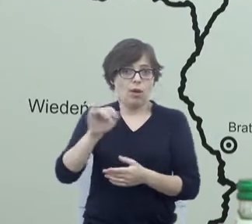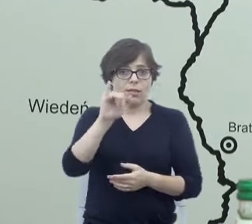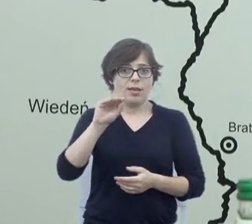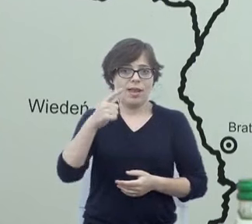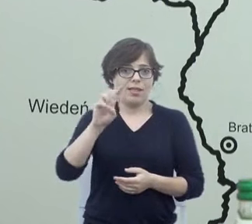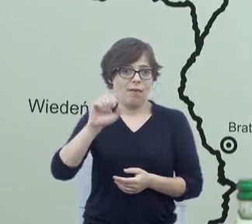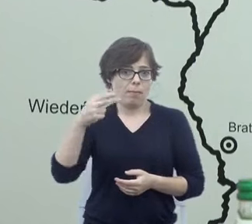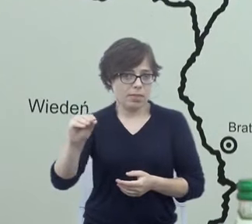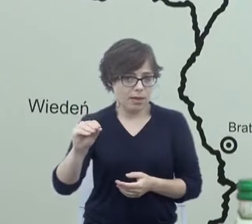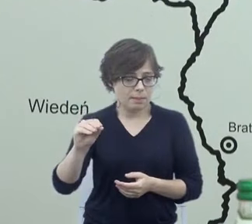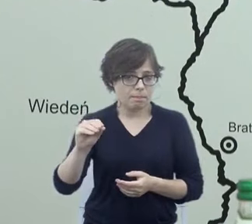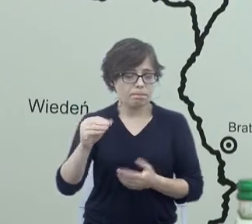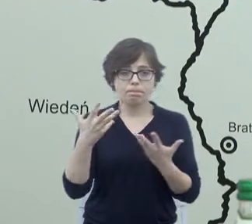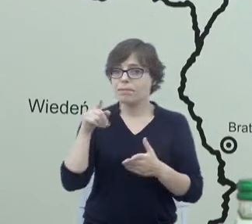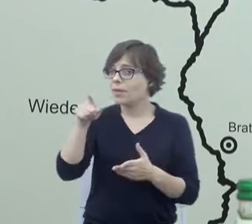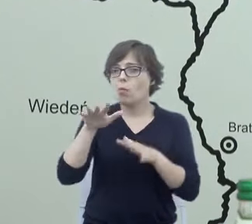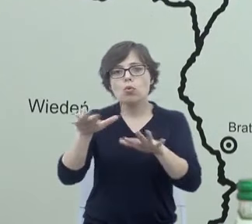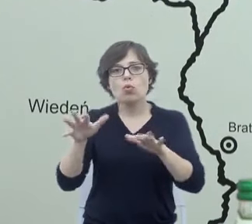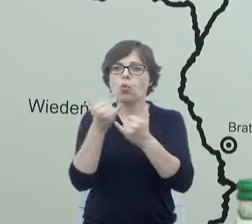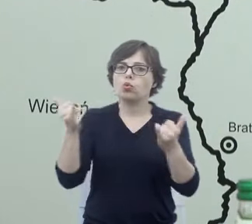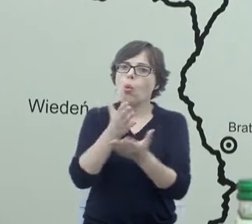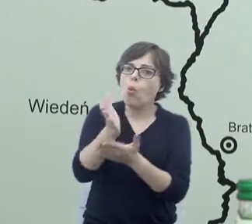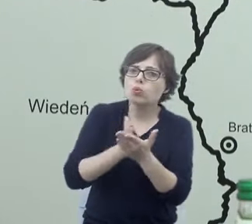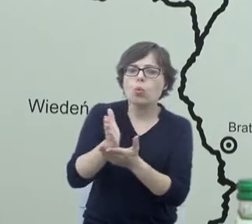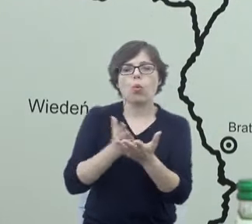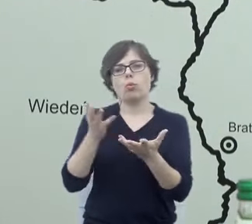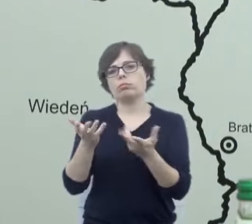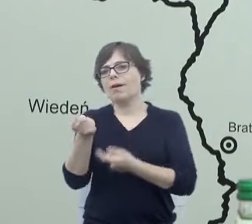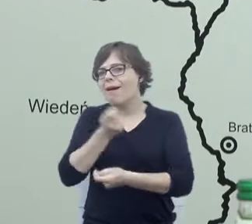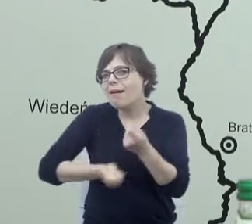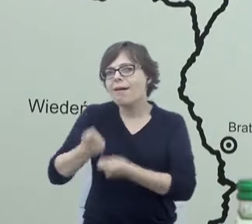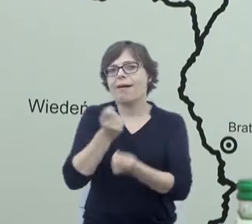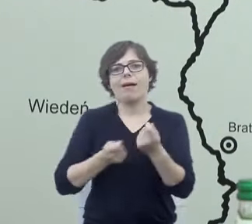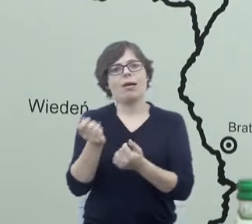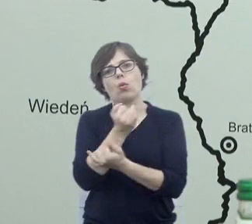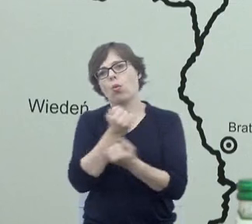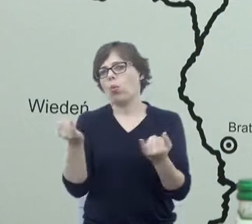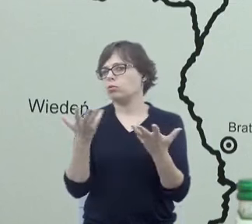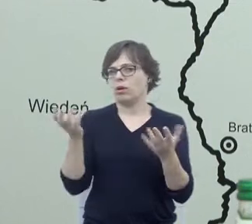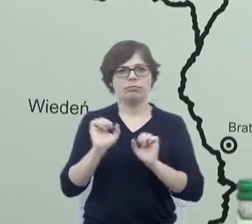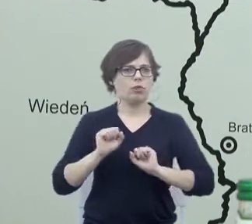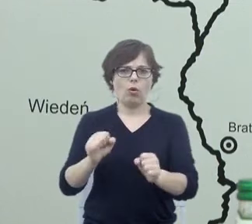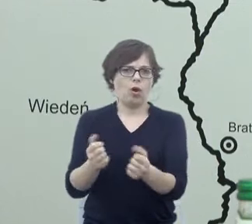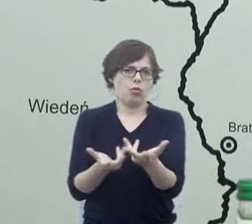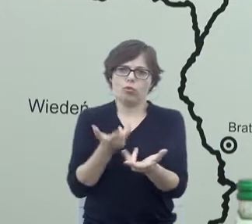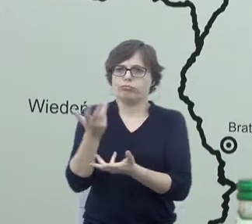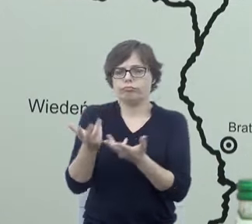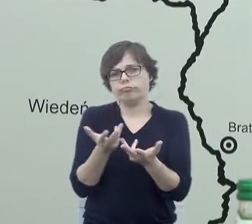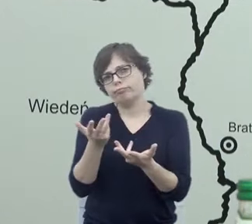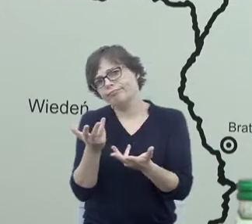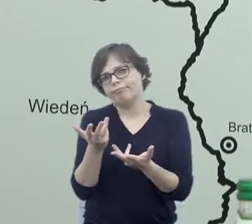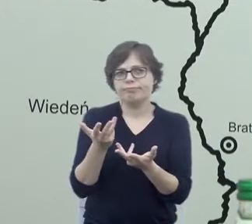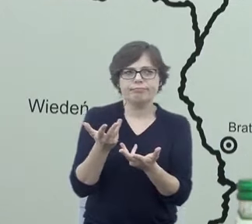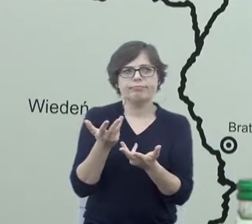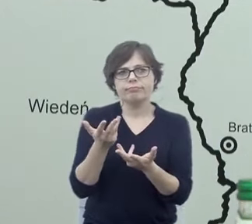no, mnóstwo usług, handlu, różnej działalności, takiej na poły, może